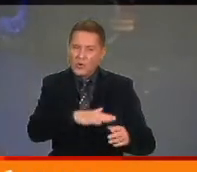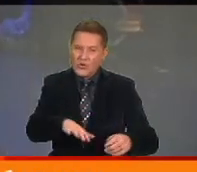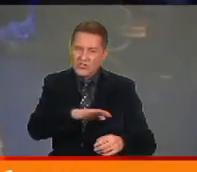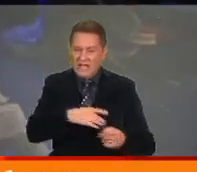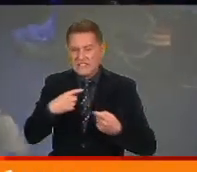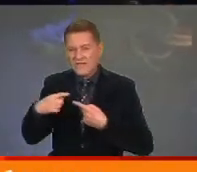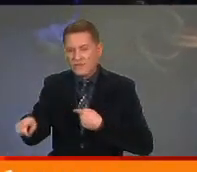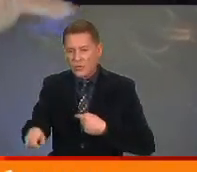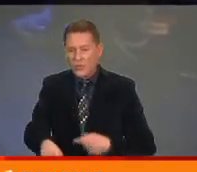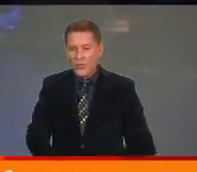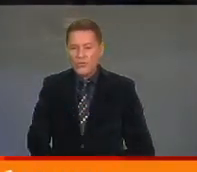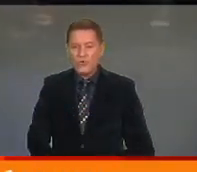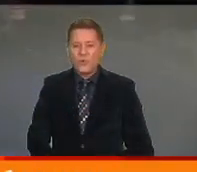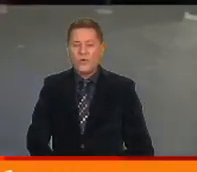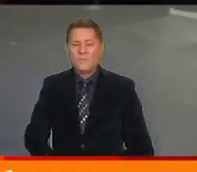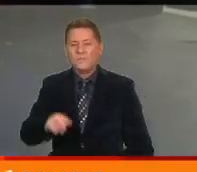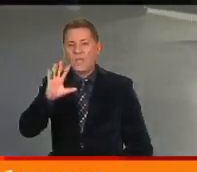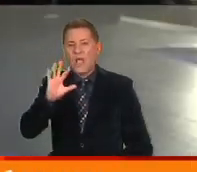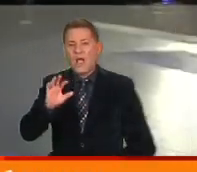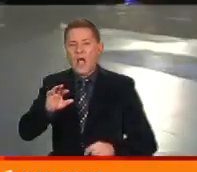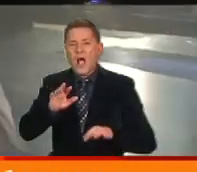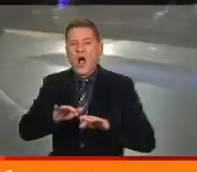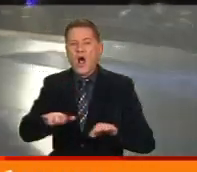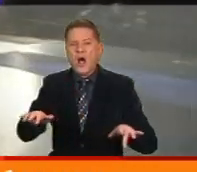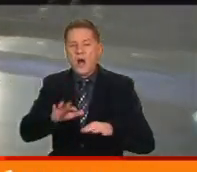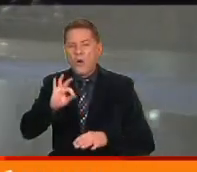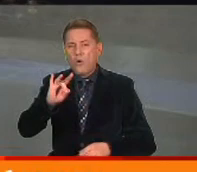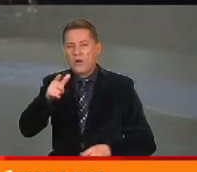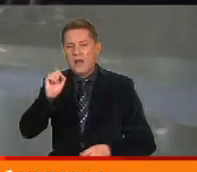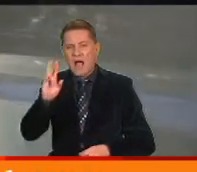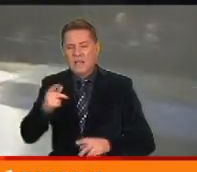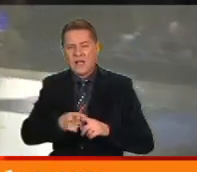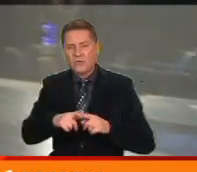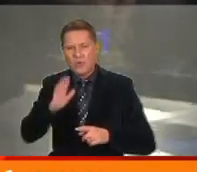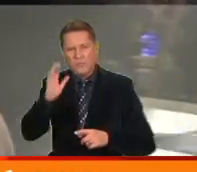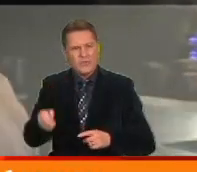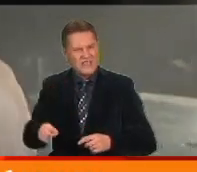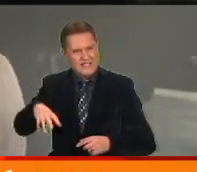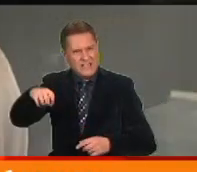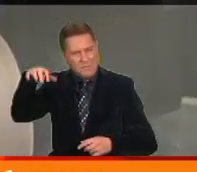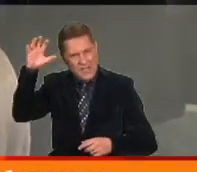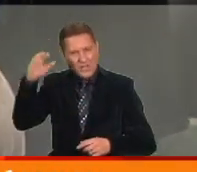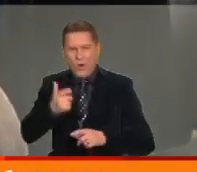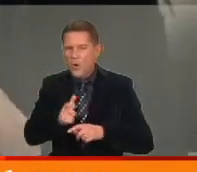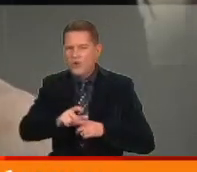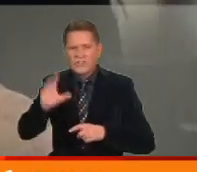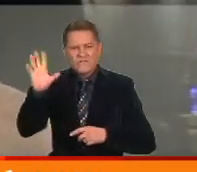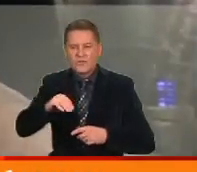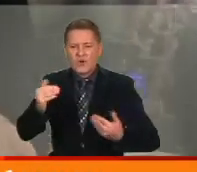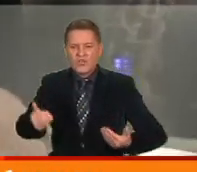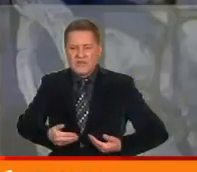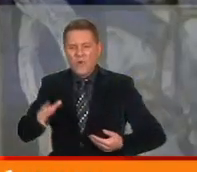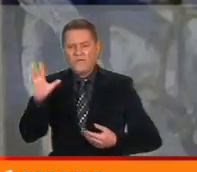в другую. Там орган, который будет извергать супер дым какой-то. Ну, то есть все будет очень-очень живое. Все живет,